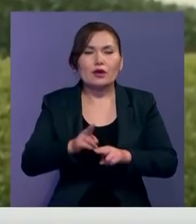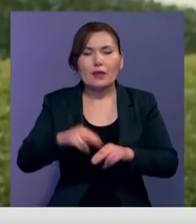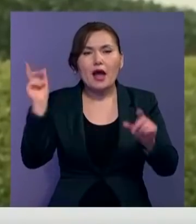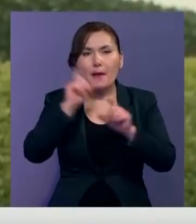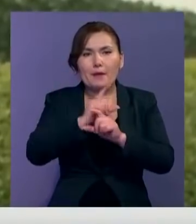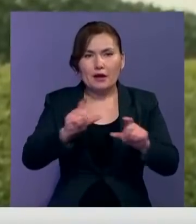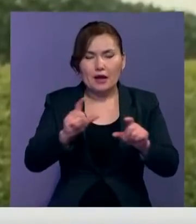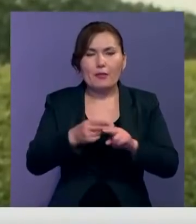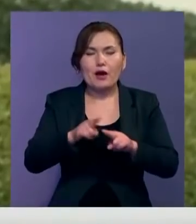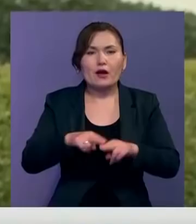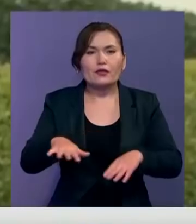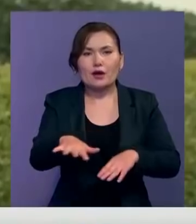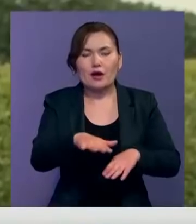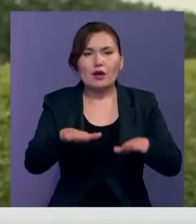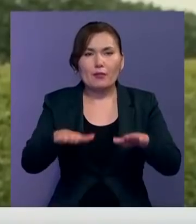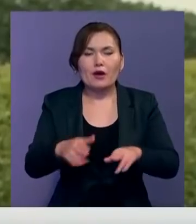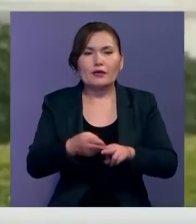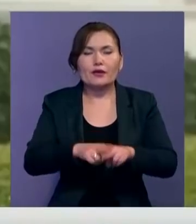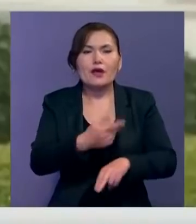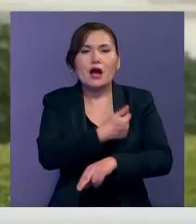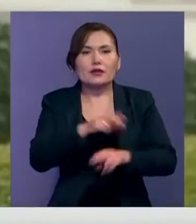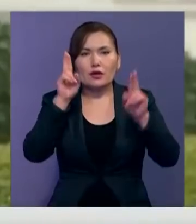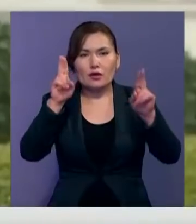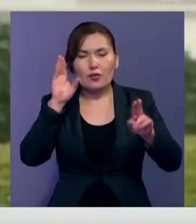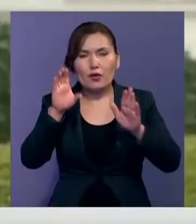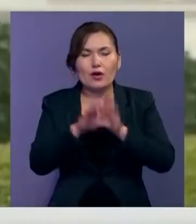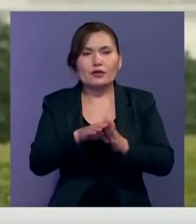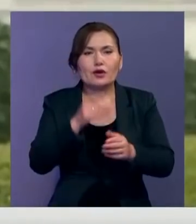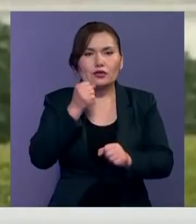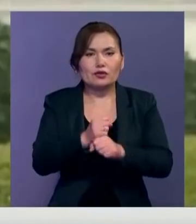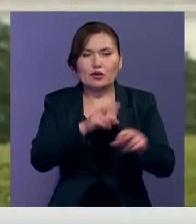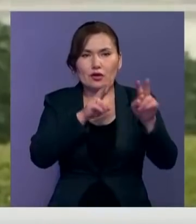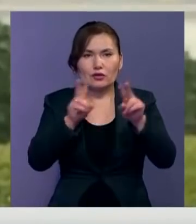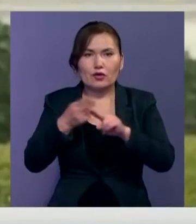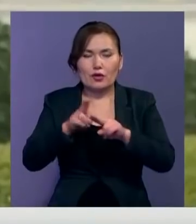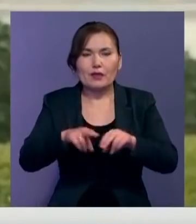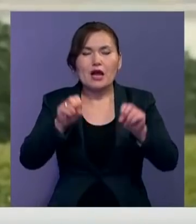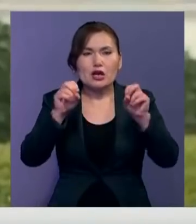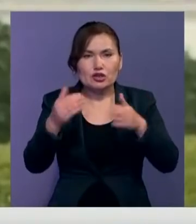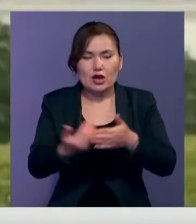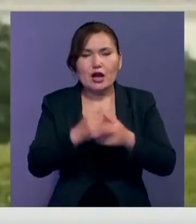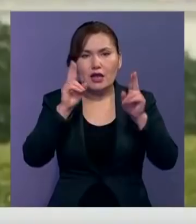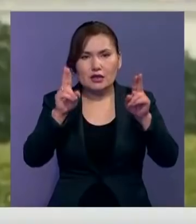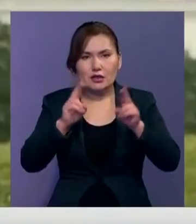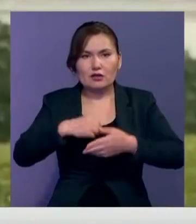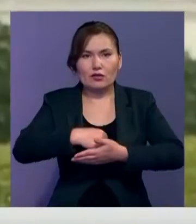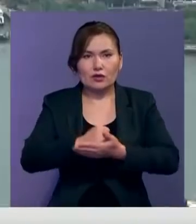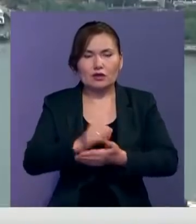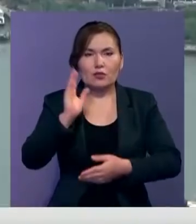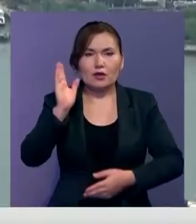мектептер мен қоғамдық жерлерде санитарлық талаптардың сақталуын қадағалайтын жаңа ережелер қолданылады.